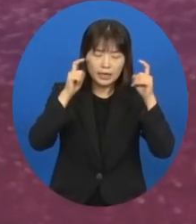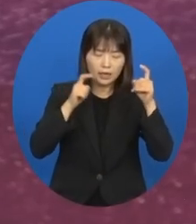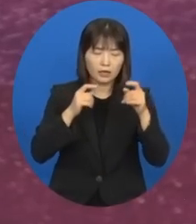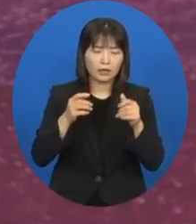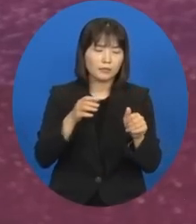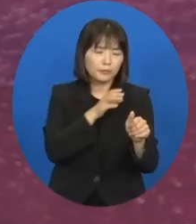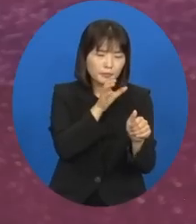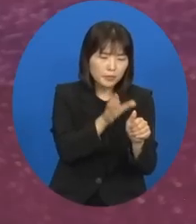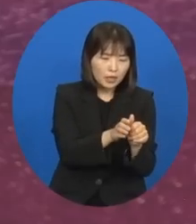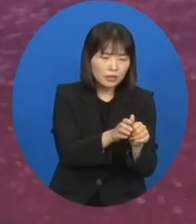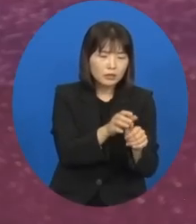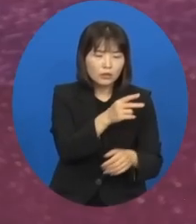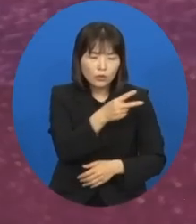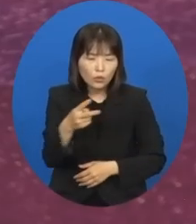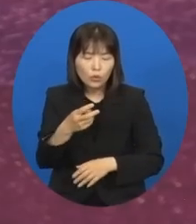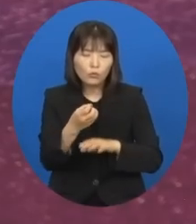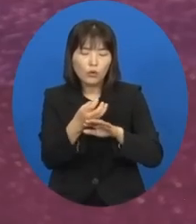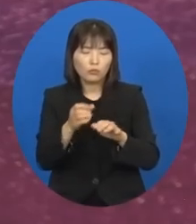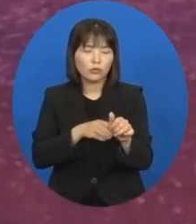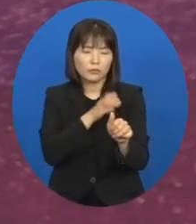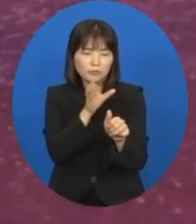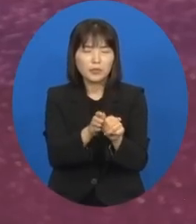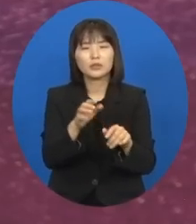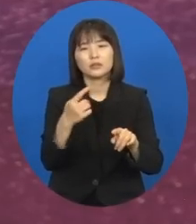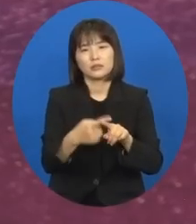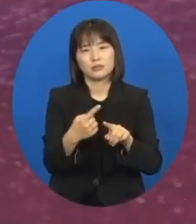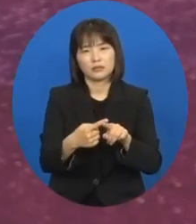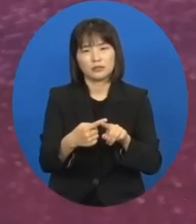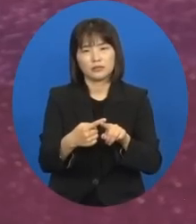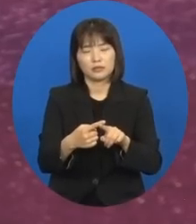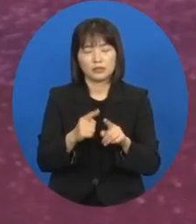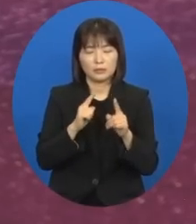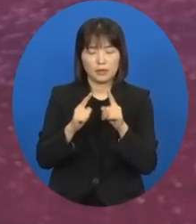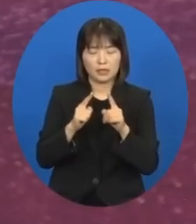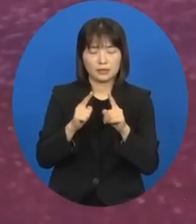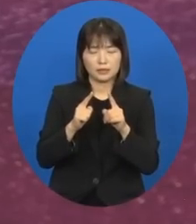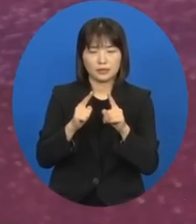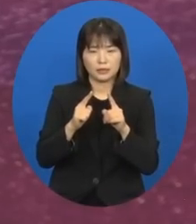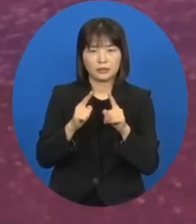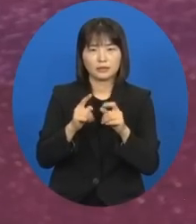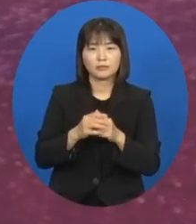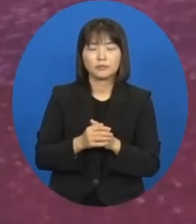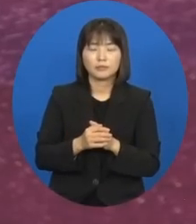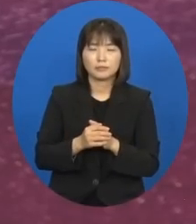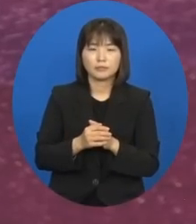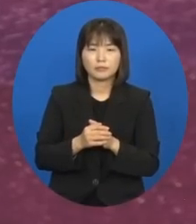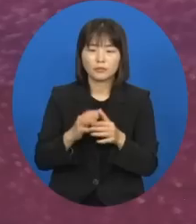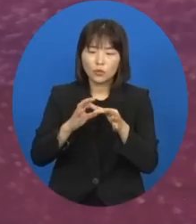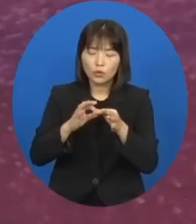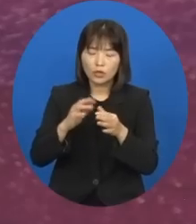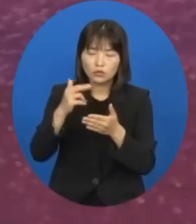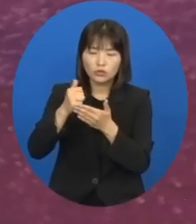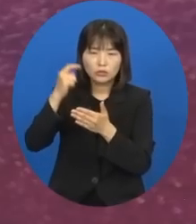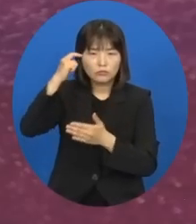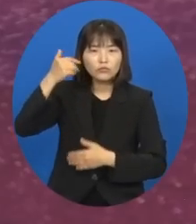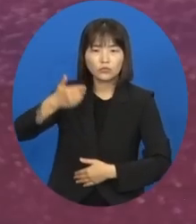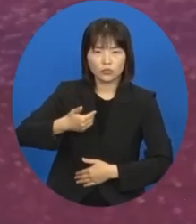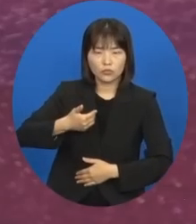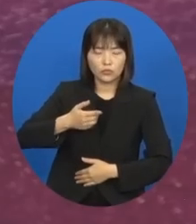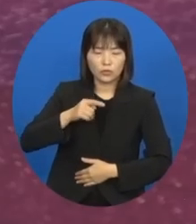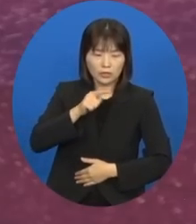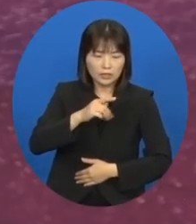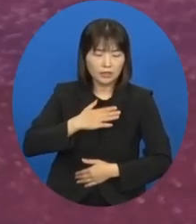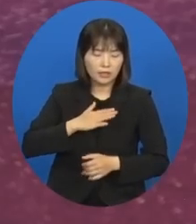보물을 맡기신 거죠 말씀 앞에서 주님이 저에게도 물으셨습니다 네가 나를